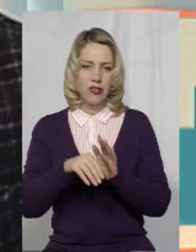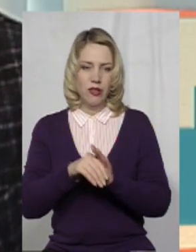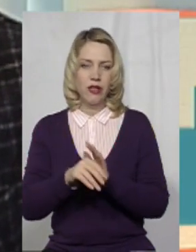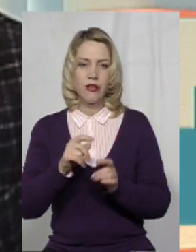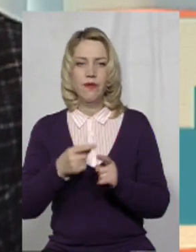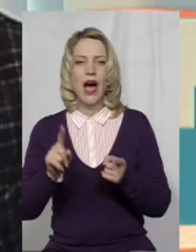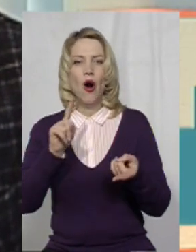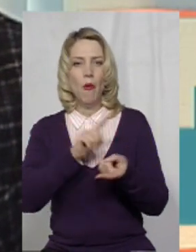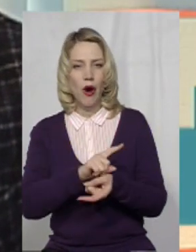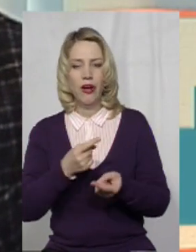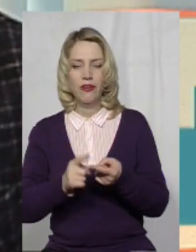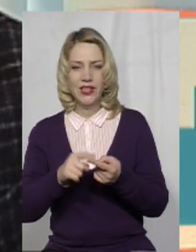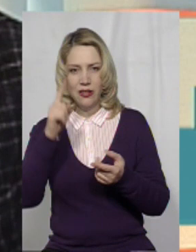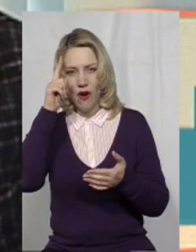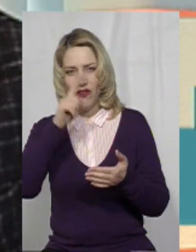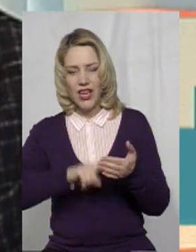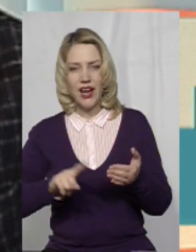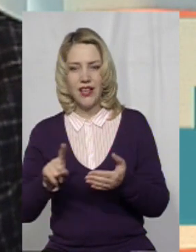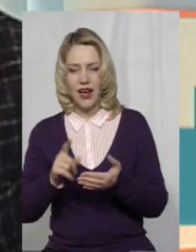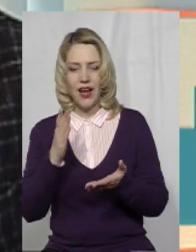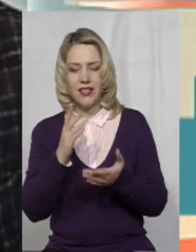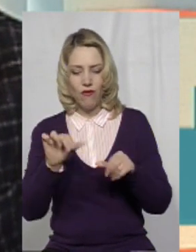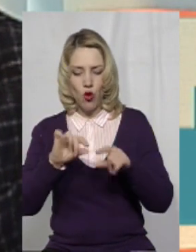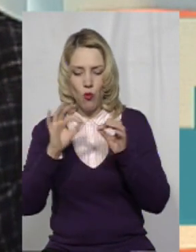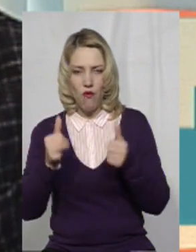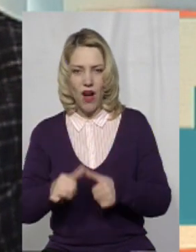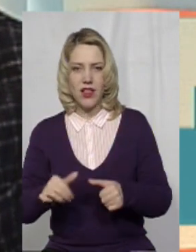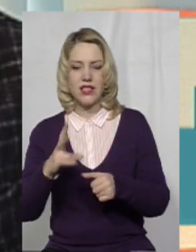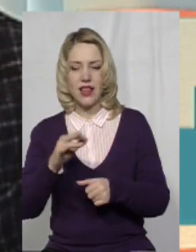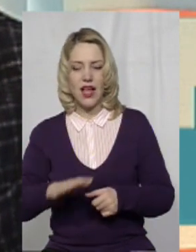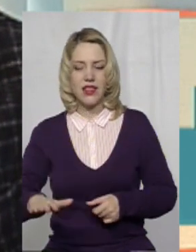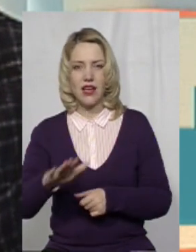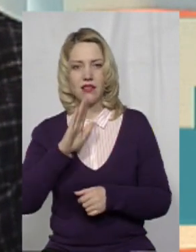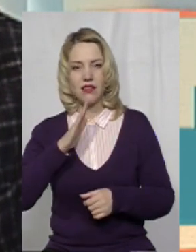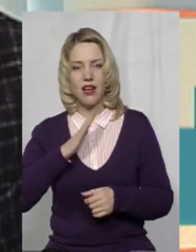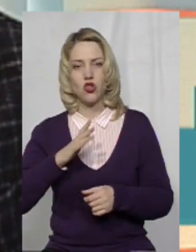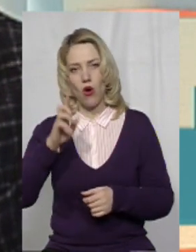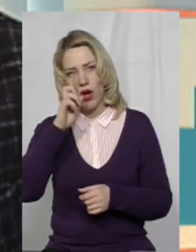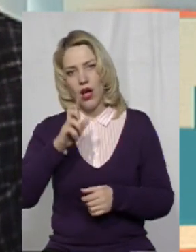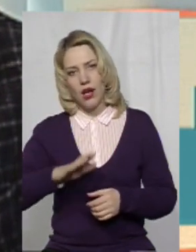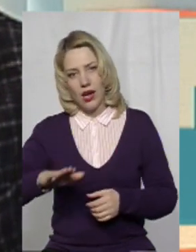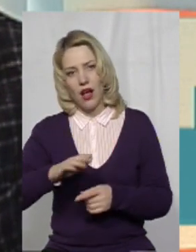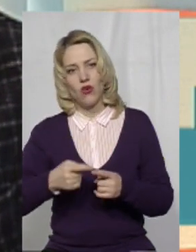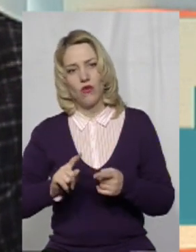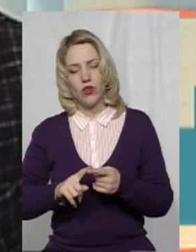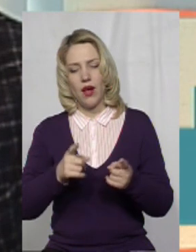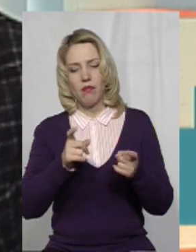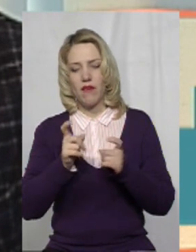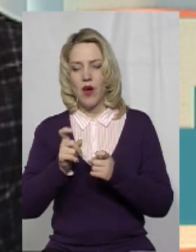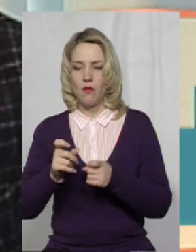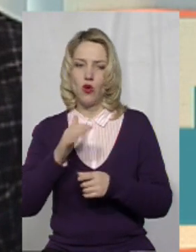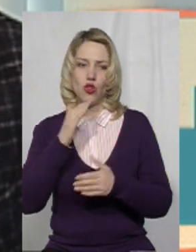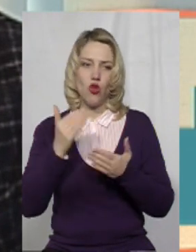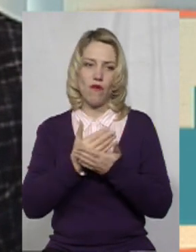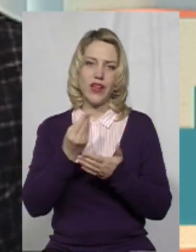територію. Навпаки, ця довіра, яка сформувалася на теренах нашого краю, вона приваблює все більше і більше нових інвесторів. І